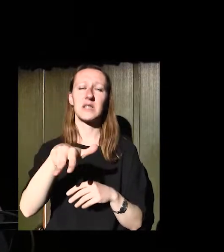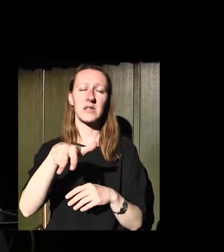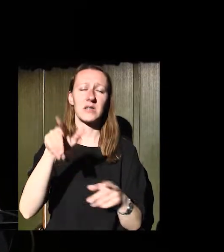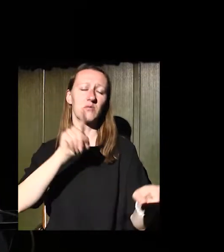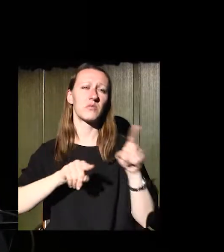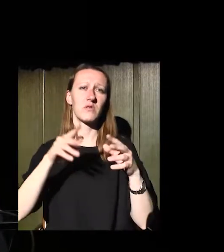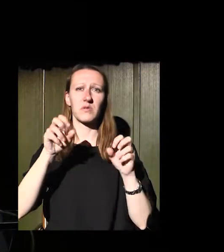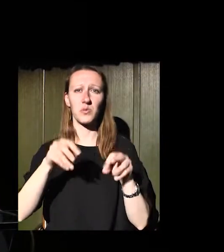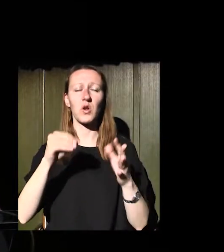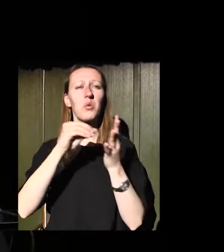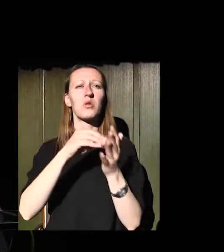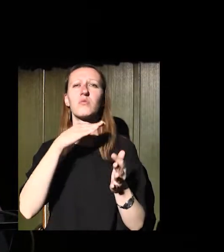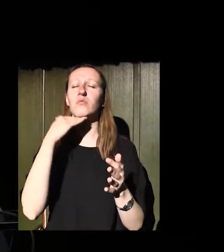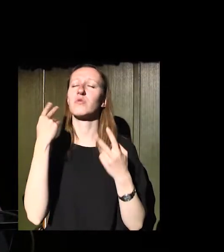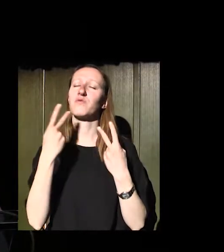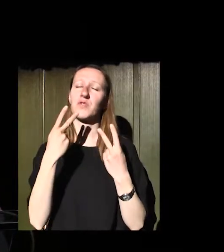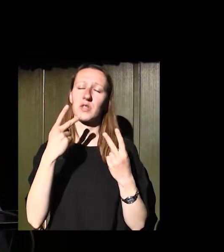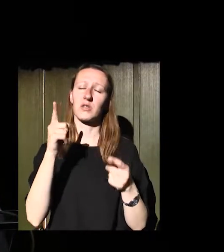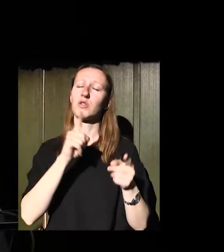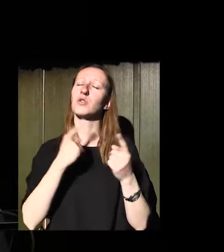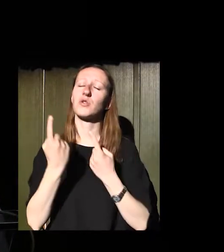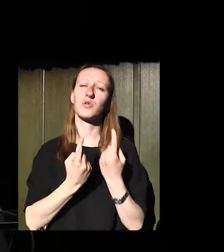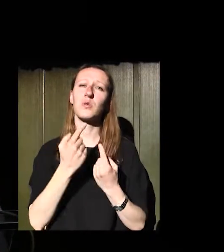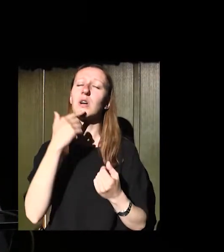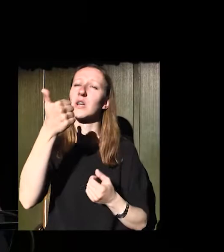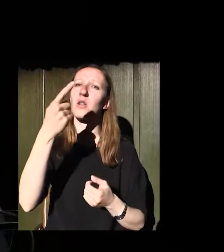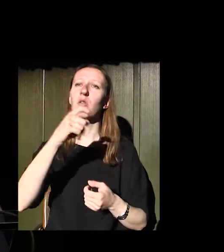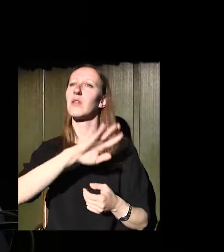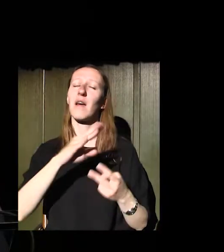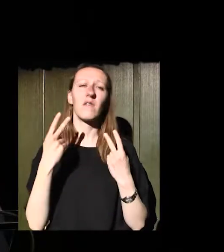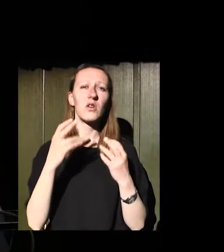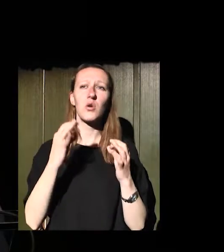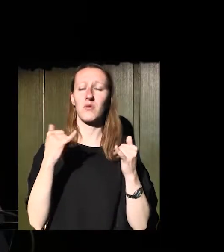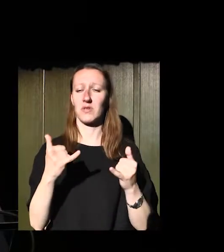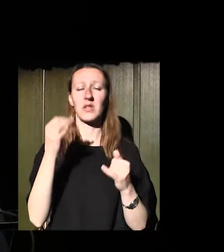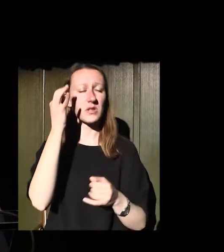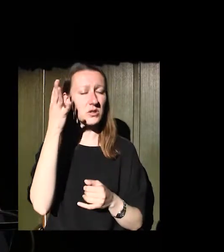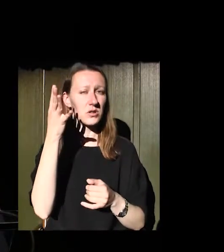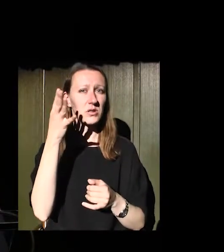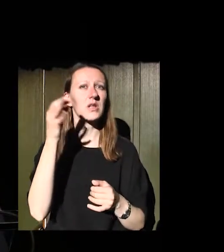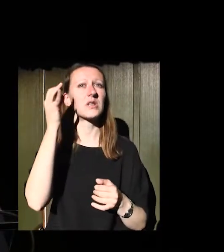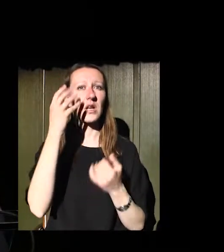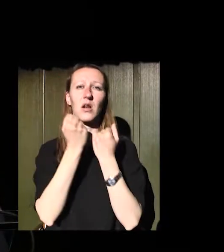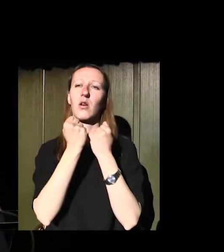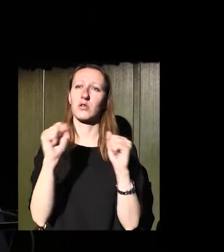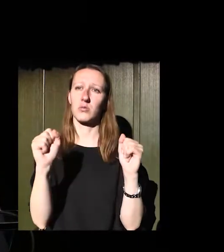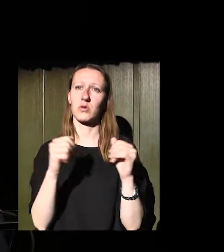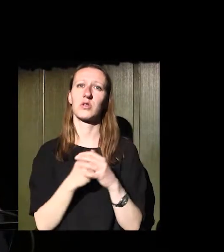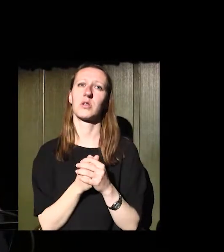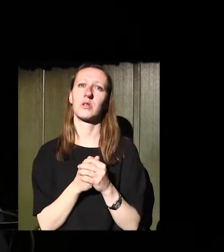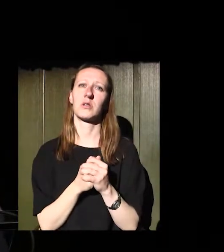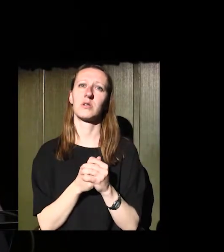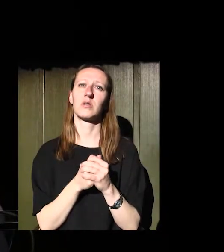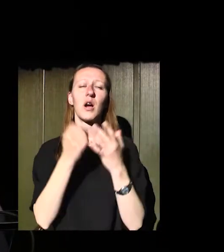3000-ljetna povijest Pule obilježena je mnogim značajnim događajima, a jedan od najvažnijih je upravo današnji dan, Dan